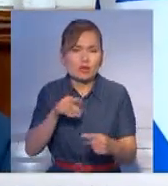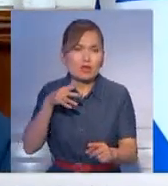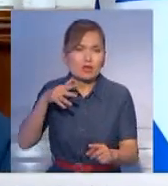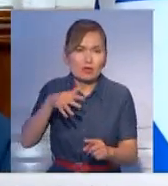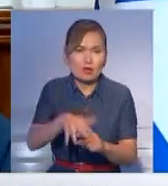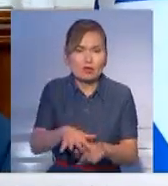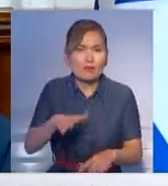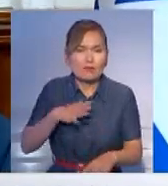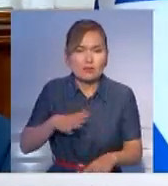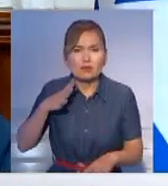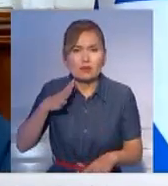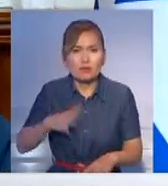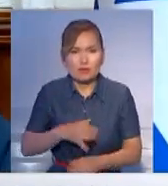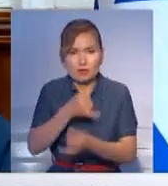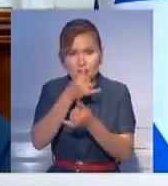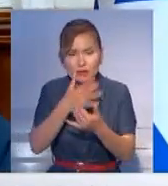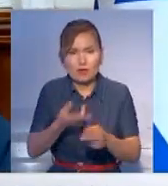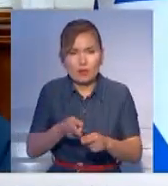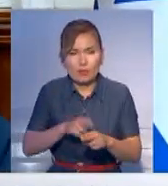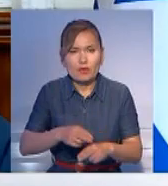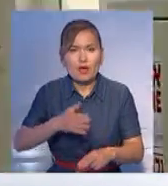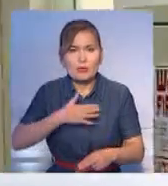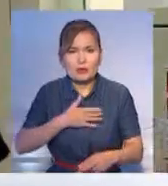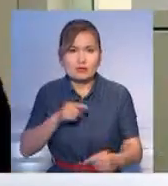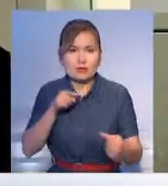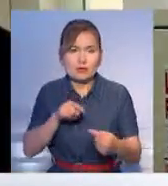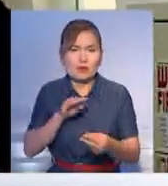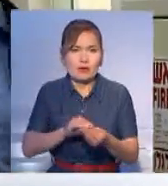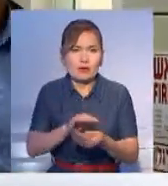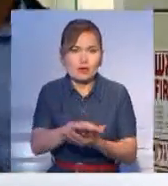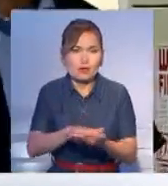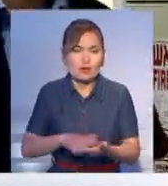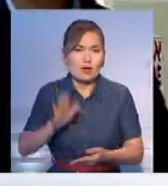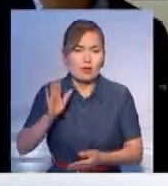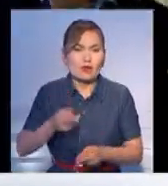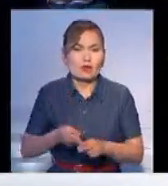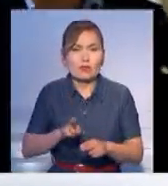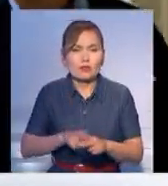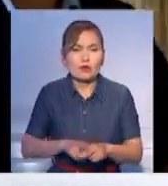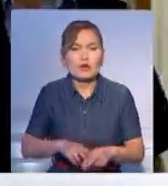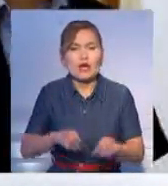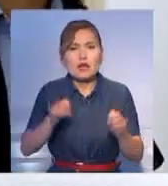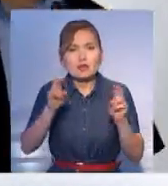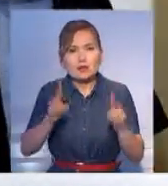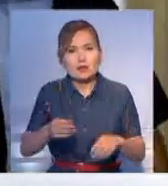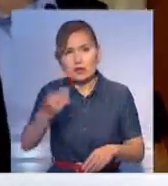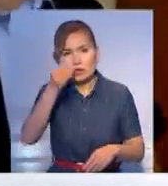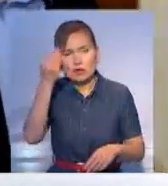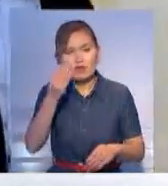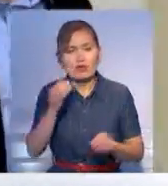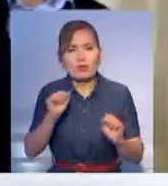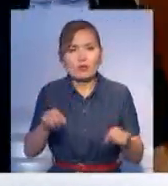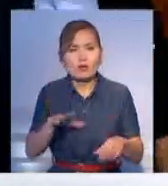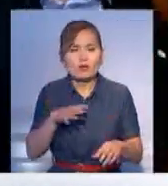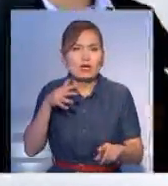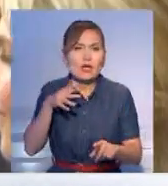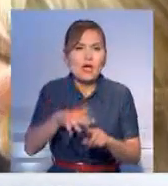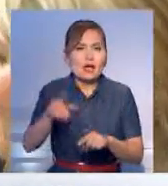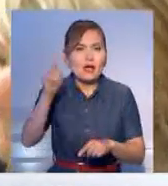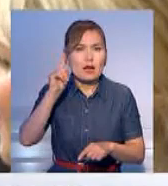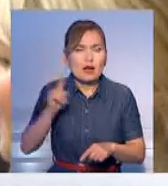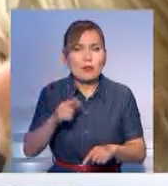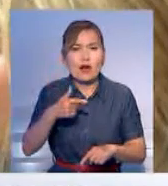қарап отыра алмаймыз. Тиісінше жауап қатамыз. Хамас бұл шиеленісті әдейі ушықтырып отырған сияқты. Олар Израиль